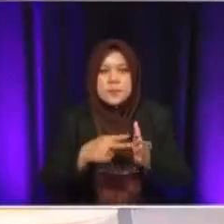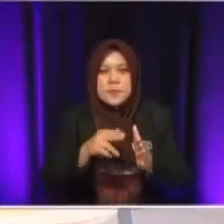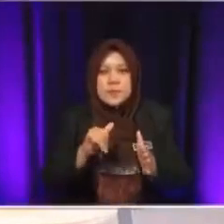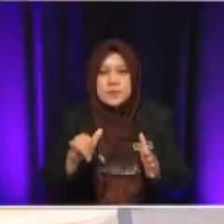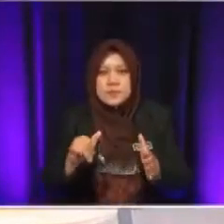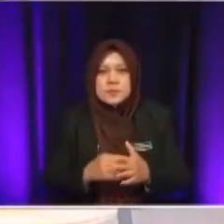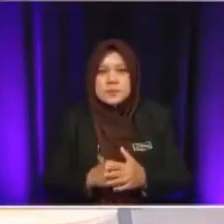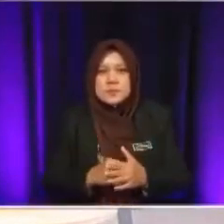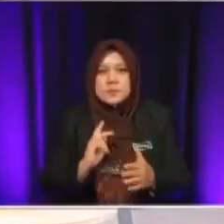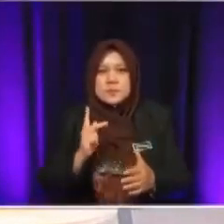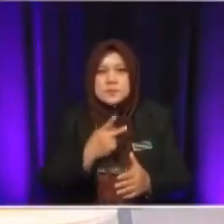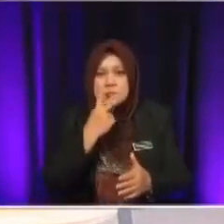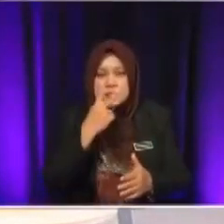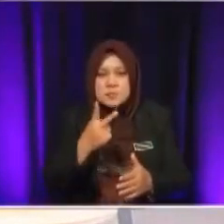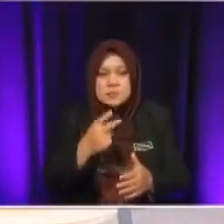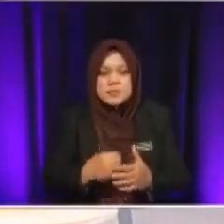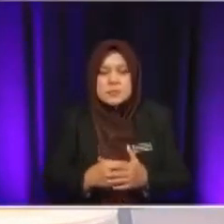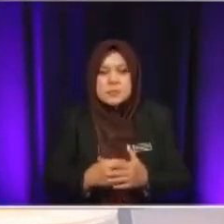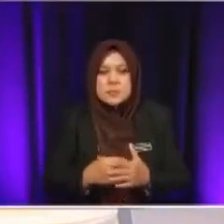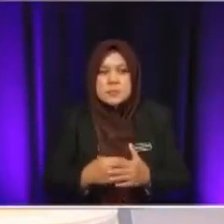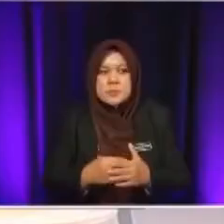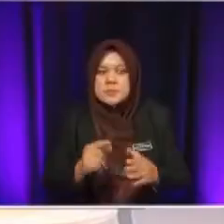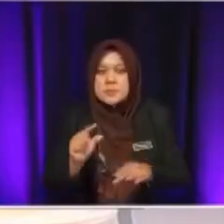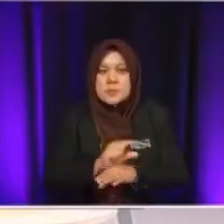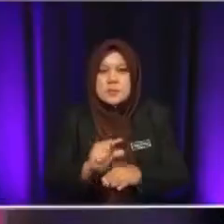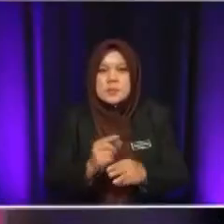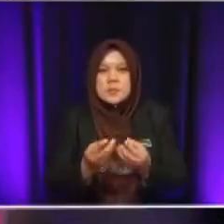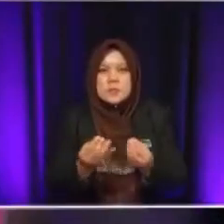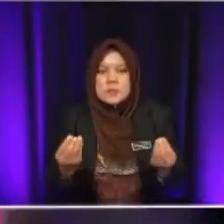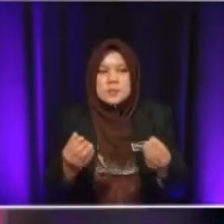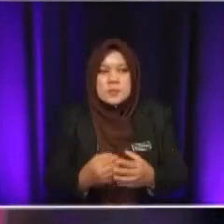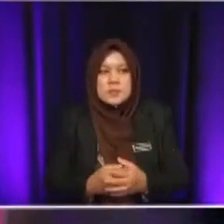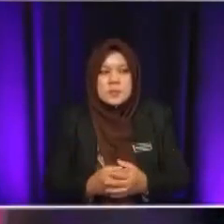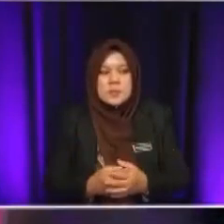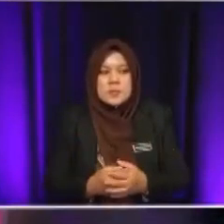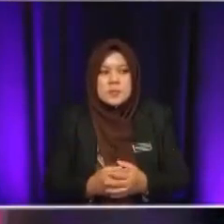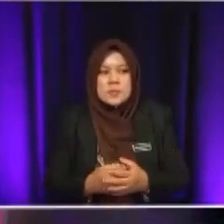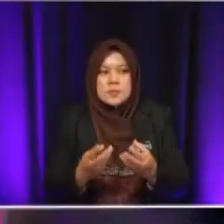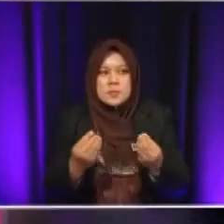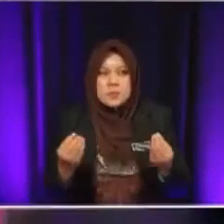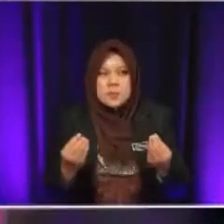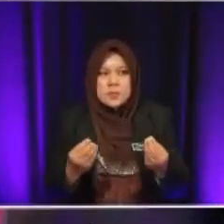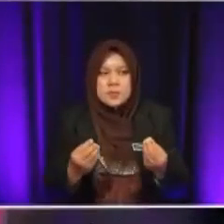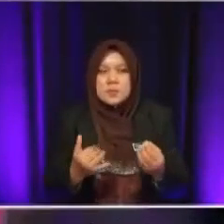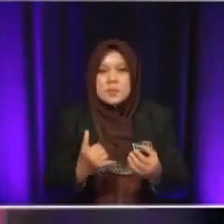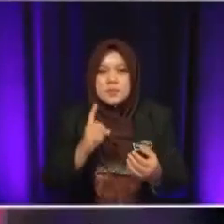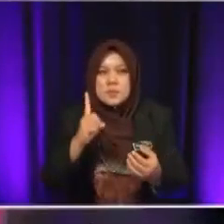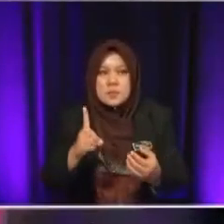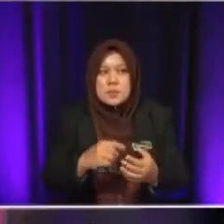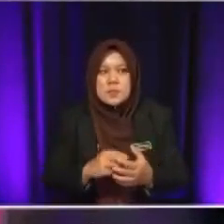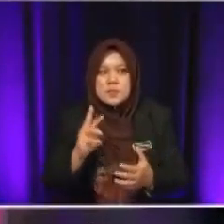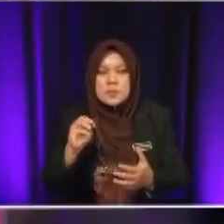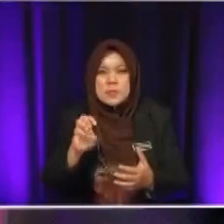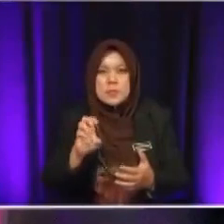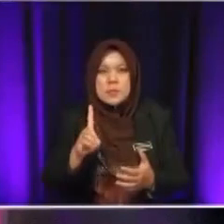saya tengok macam ni, penanaman ni tak guna tanah ke cikgu? Tak payah tanah? Okey, tanah tu adalah salah satu medium. Okey,